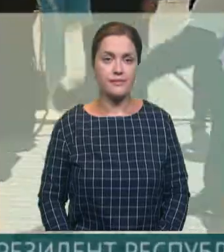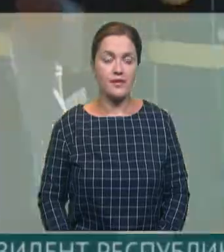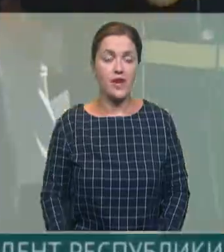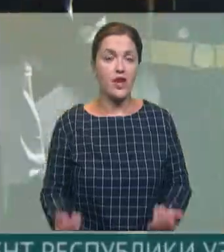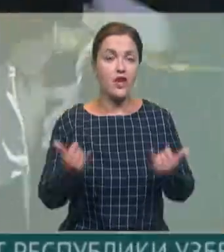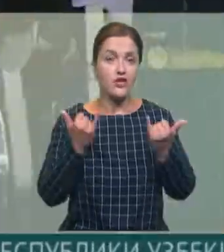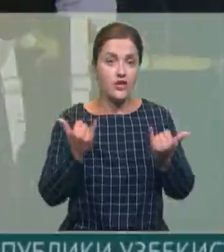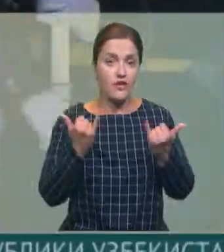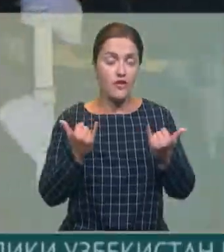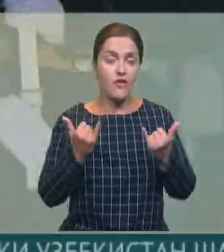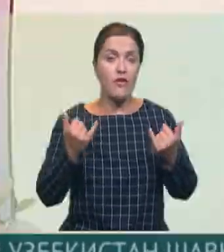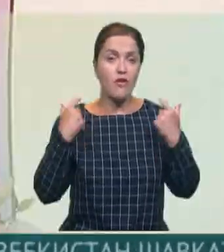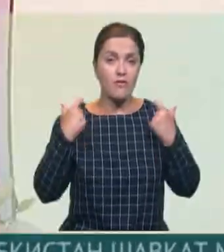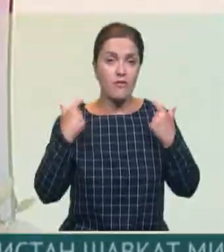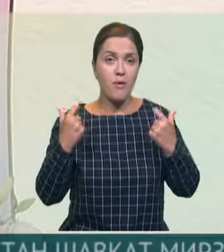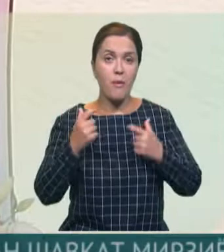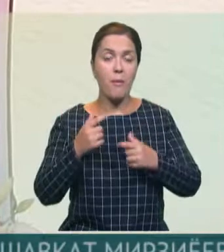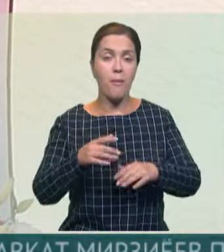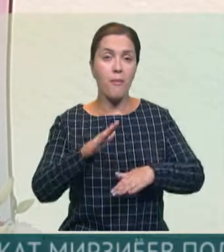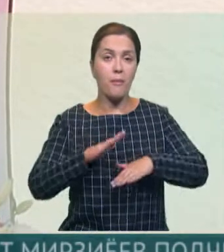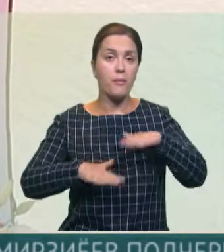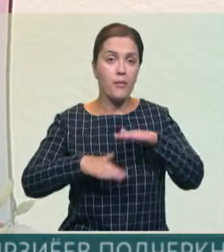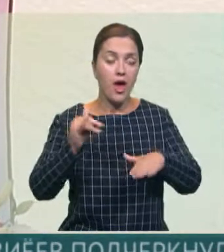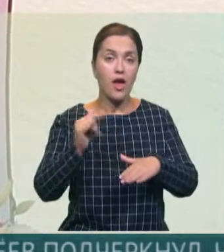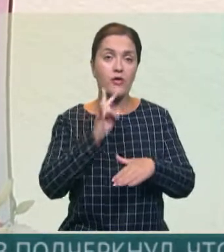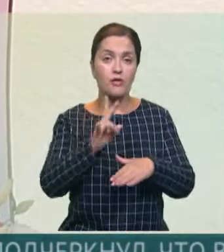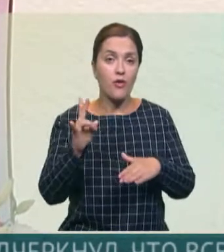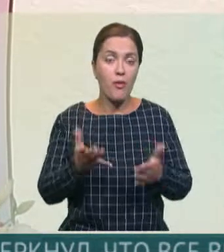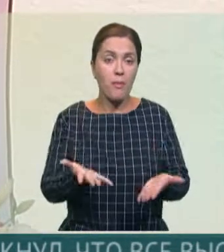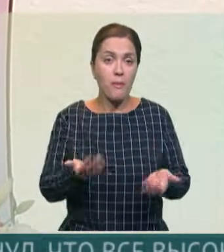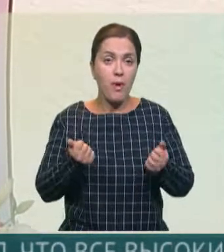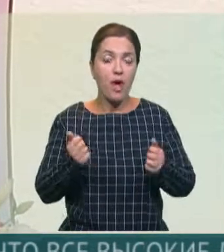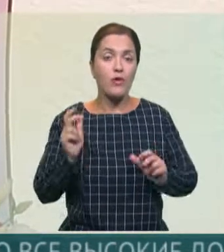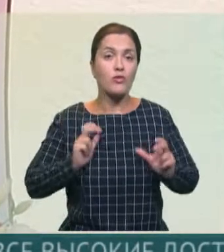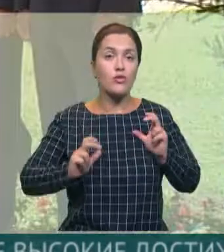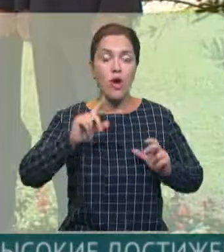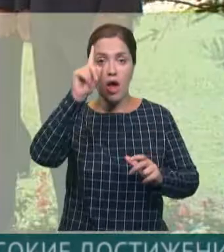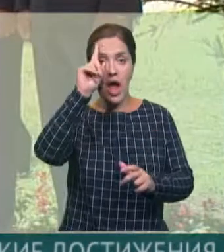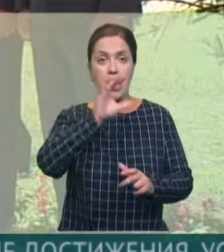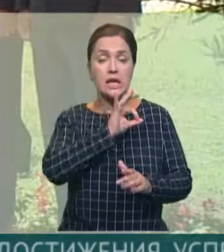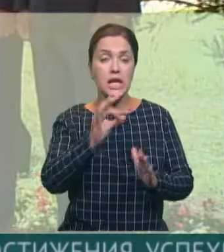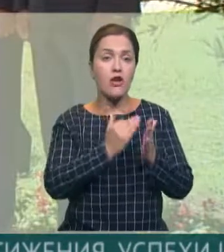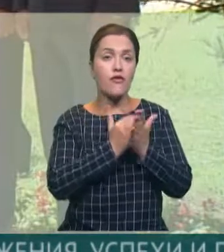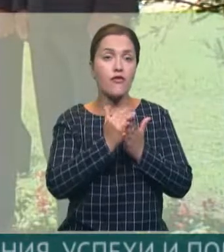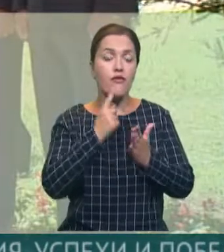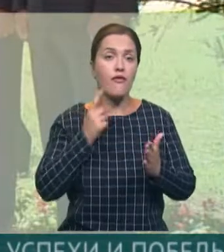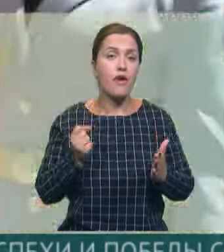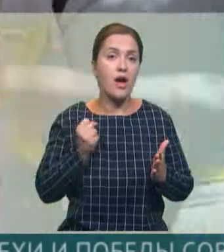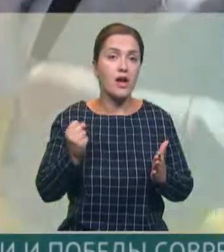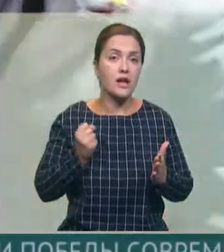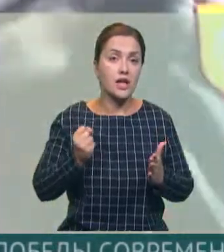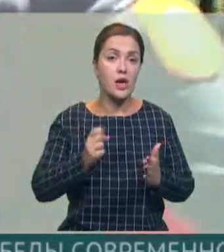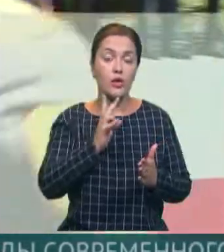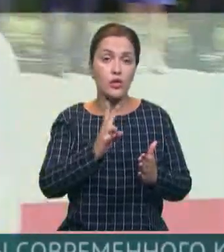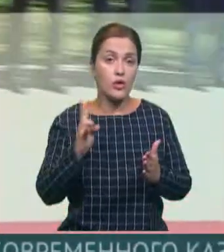Сегодня же офицерские погоны из рук Нурсултана Назарбаева по традиции получили курсанты-отличники высших военных учебных заведений. Нурсултан